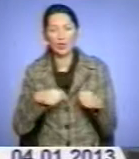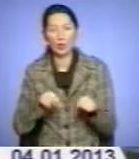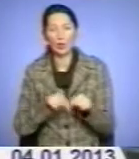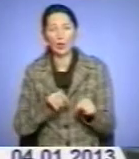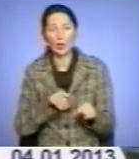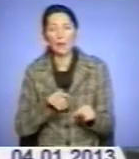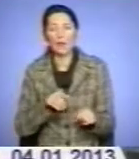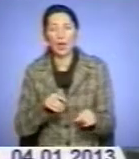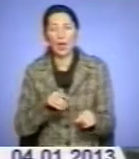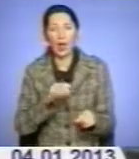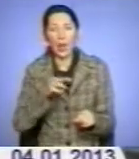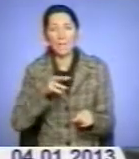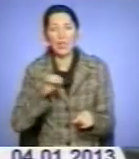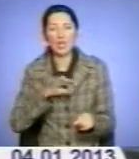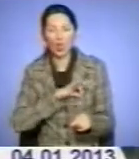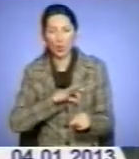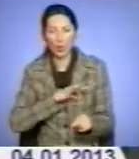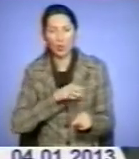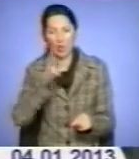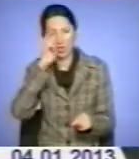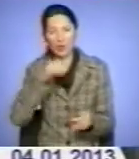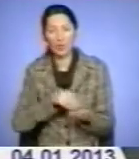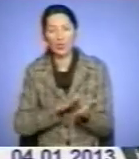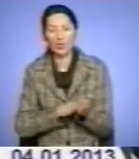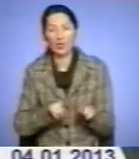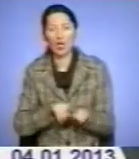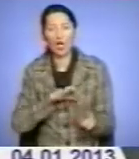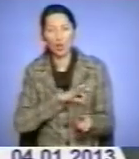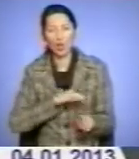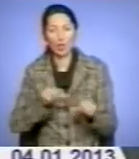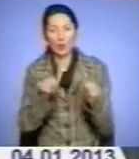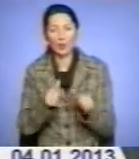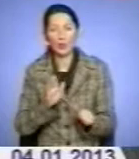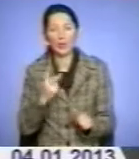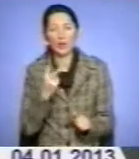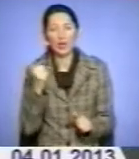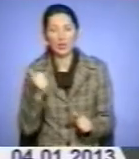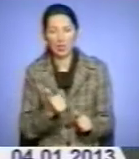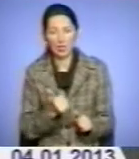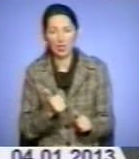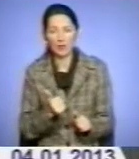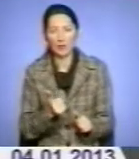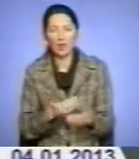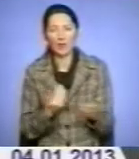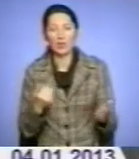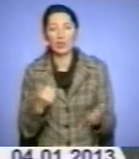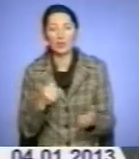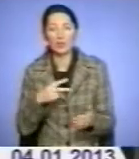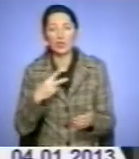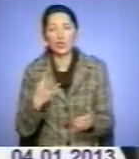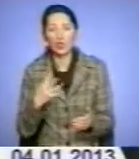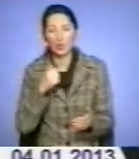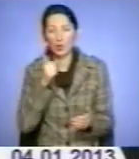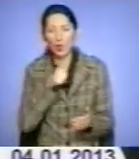– державні реєстратори та нотаріуси. Оформлення триватиме не більше 2 тижнів, а від 2014-го – протягом тижня. За словами